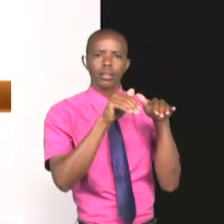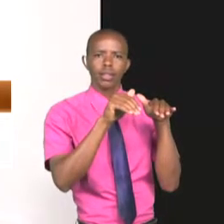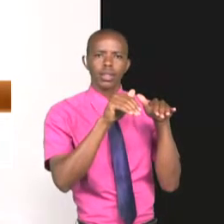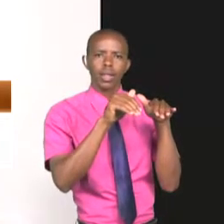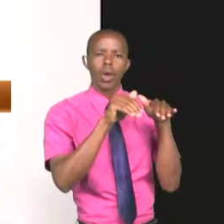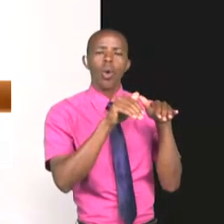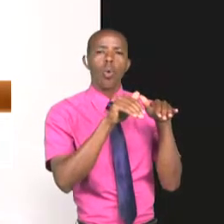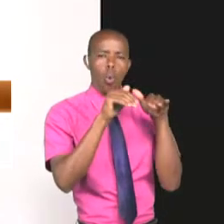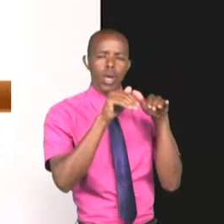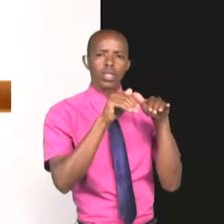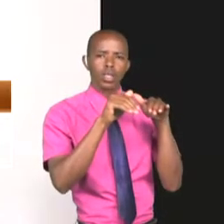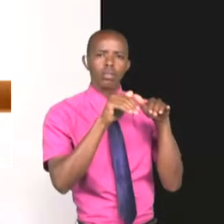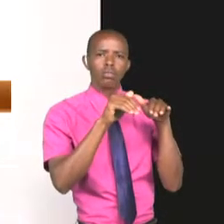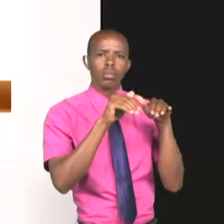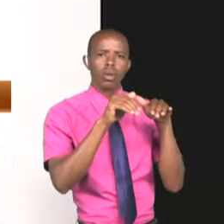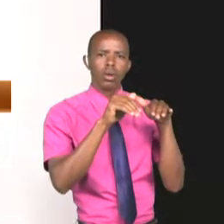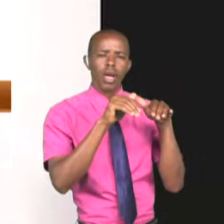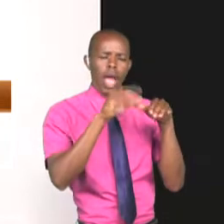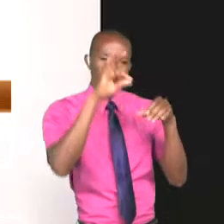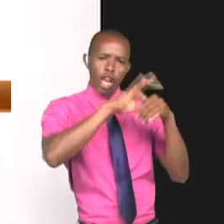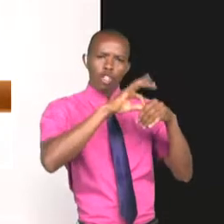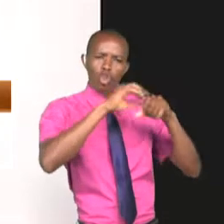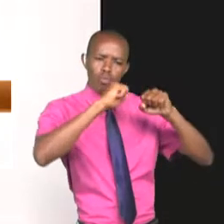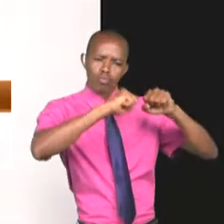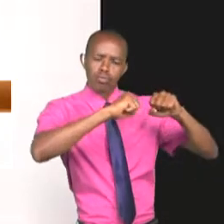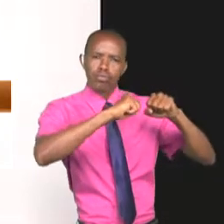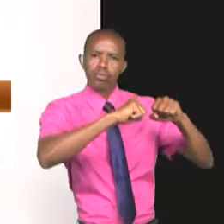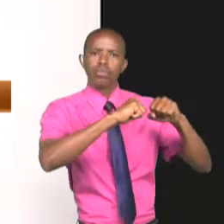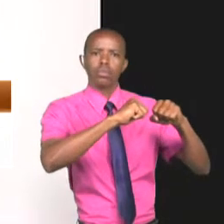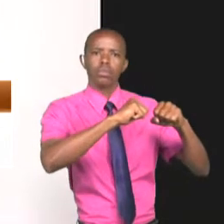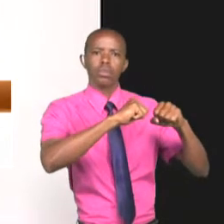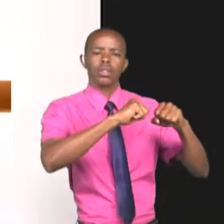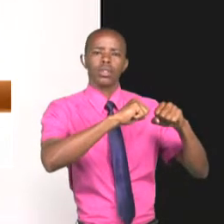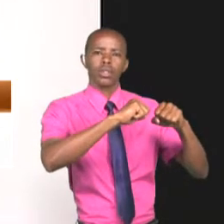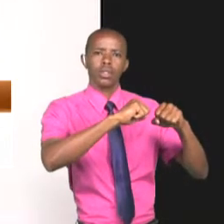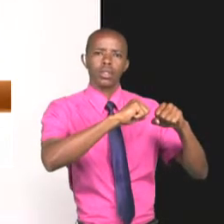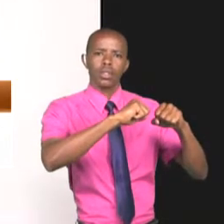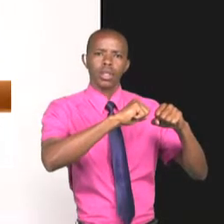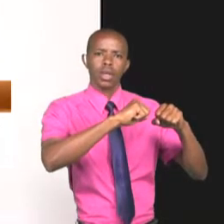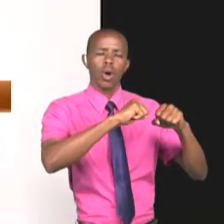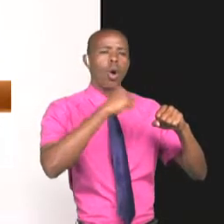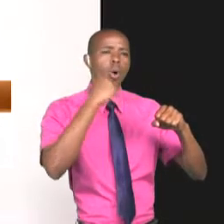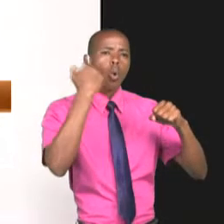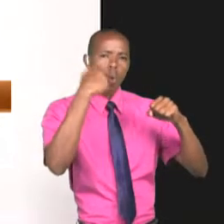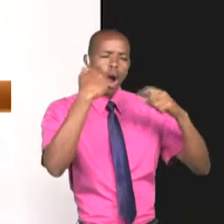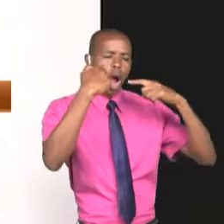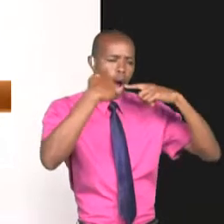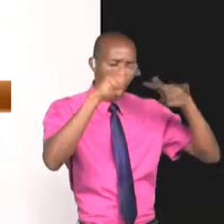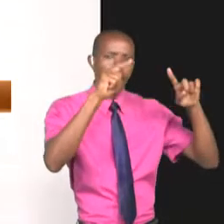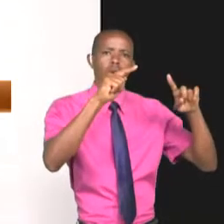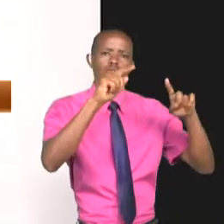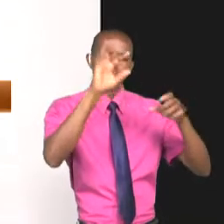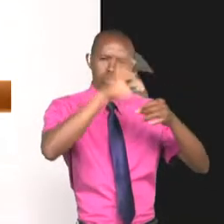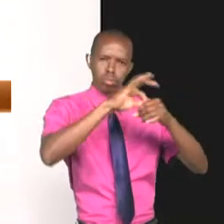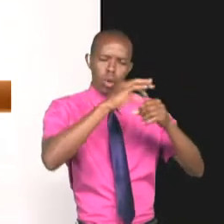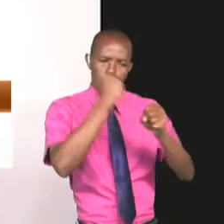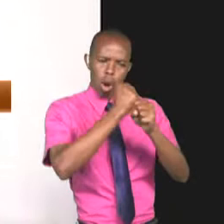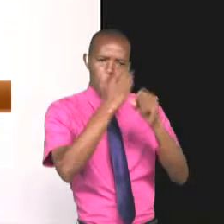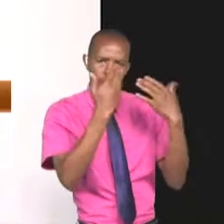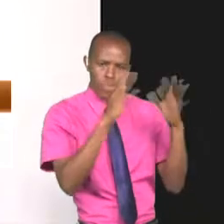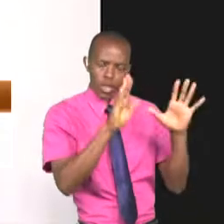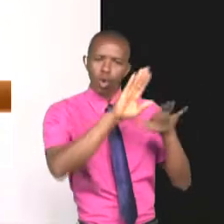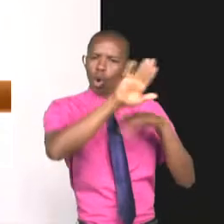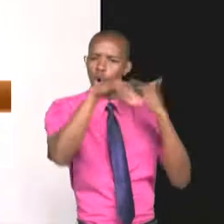tungoje wale maafisa wa kuchagua, wa kupiga, wale maafisa wa kutangaza kura na wale maafisa wa kuhesabu kura maanze kazi zao katika majimbo